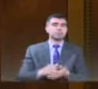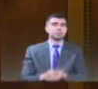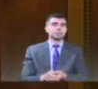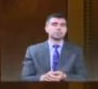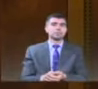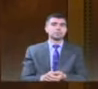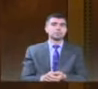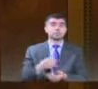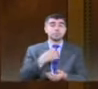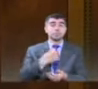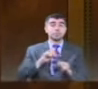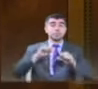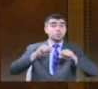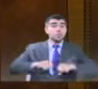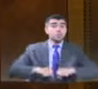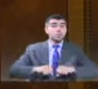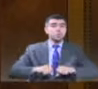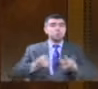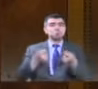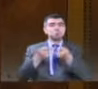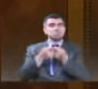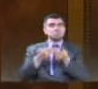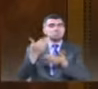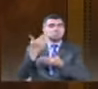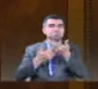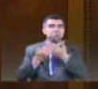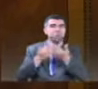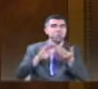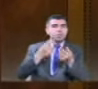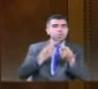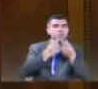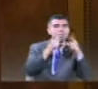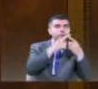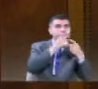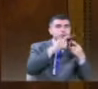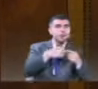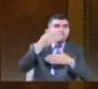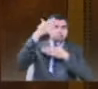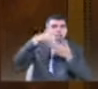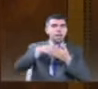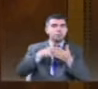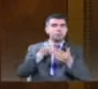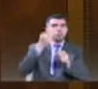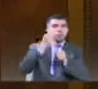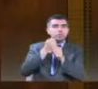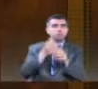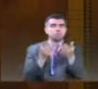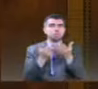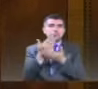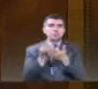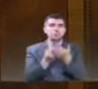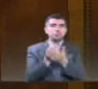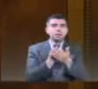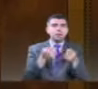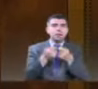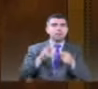في أفق الحصول على أوضاع متميزة تتجاوب أكثر مع ما حققه المغرب من منجزات مشهود لها بالنجاعة